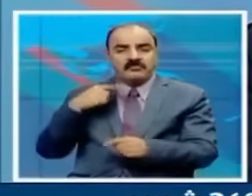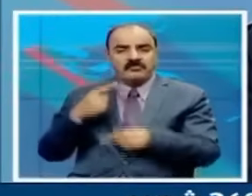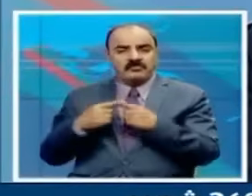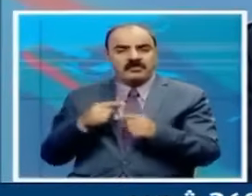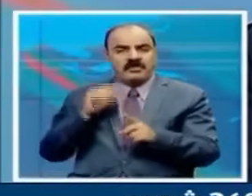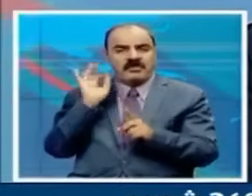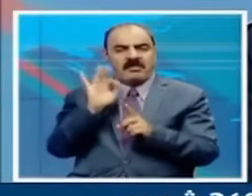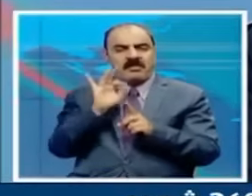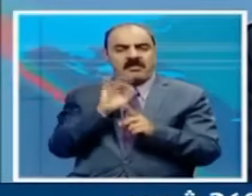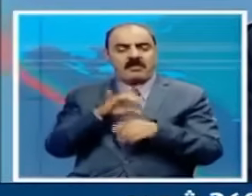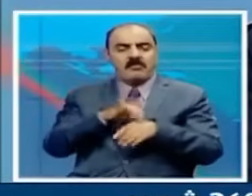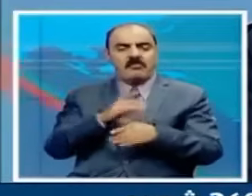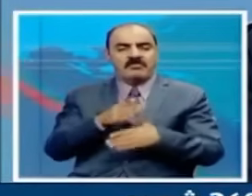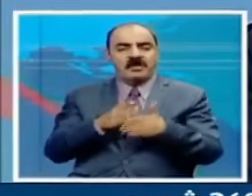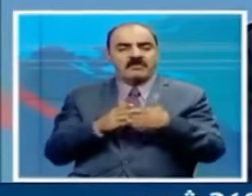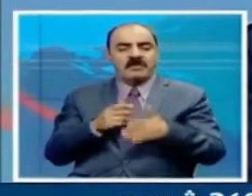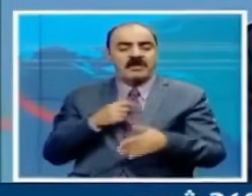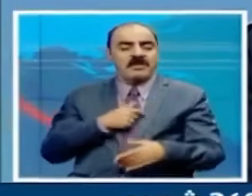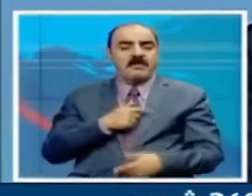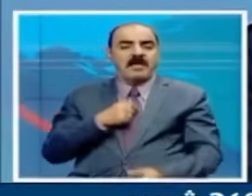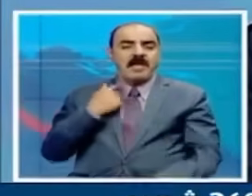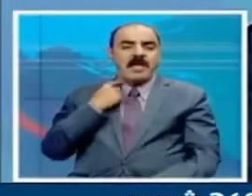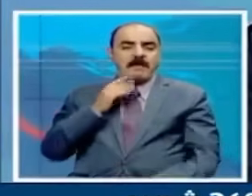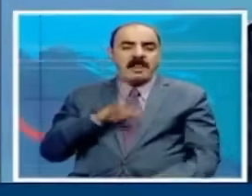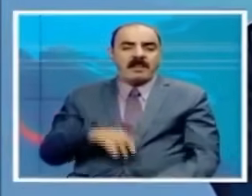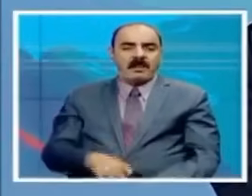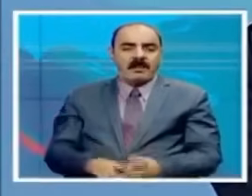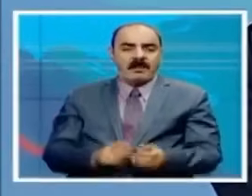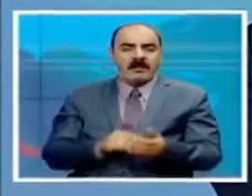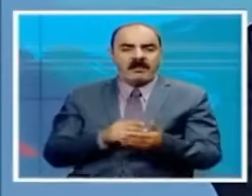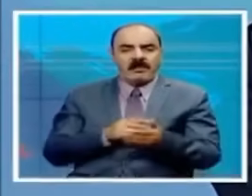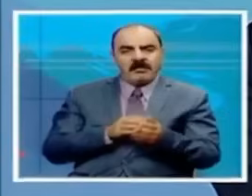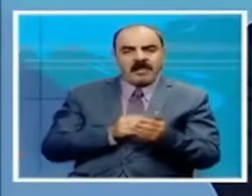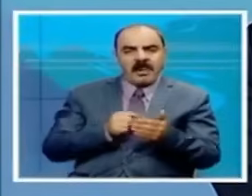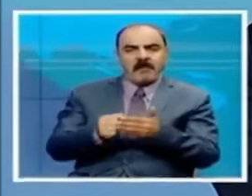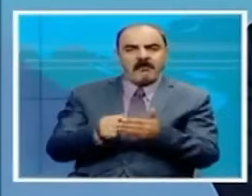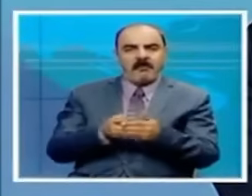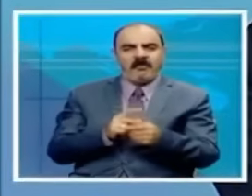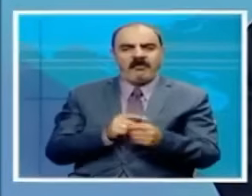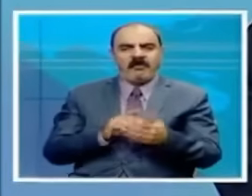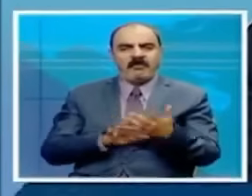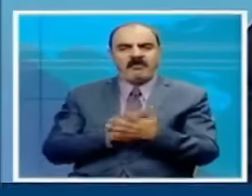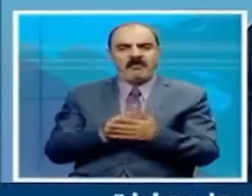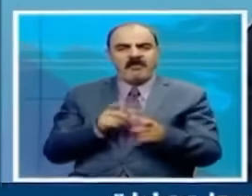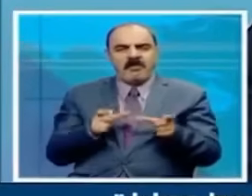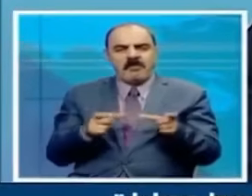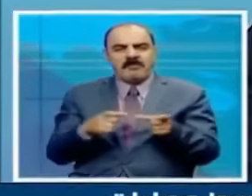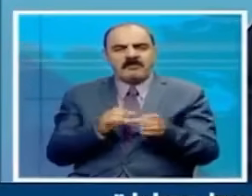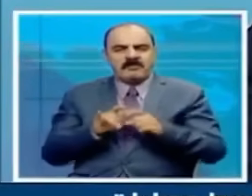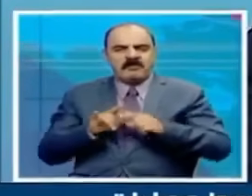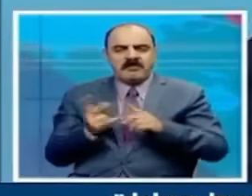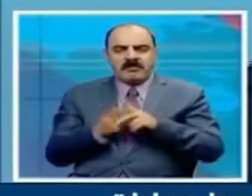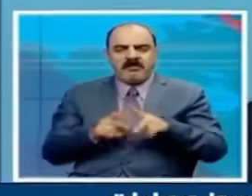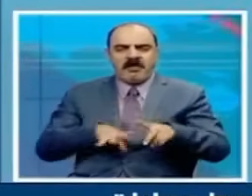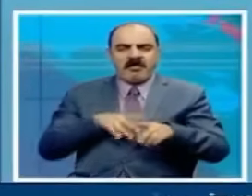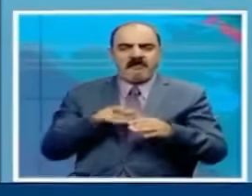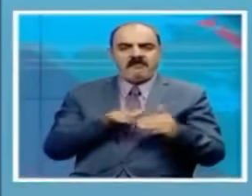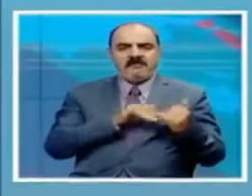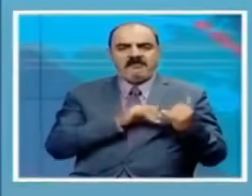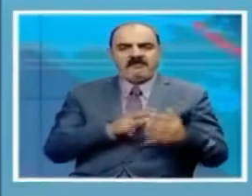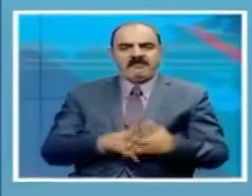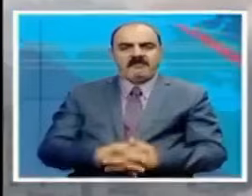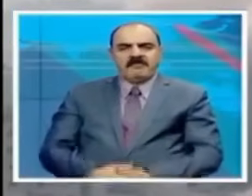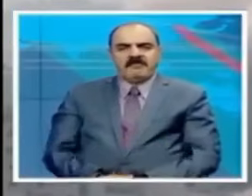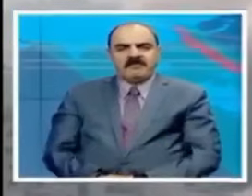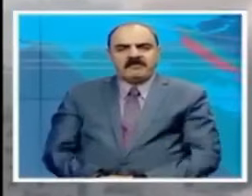وقت كثفت فيه قوات الاحتلال من استهدافها لمحيط مستشفى الأمل بخان يونس وسط عمليات نزوح.